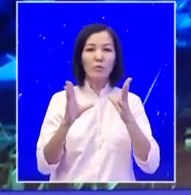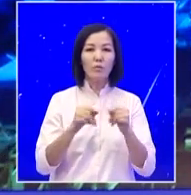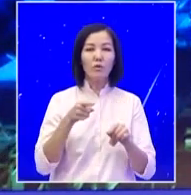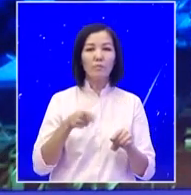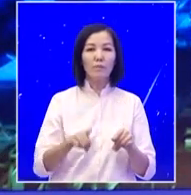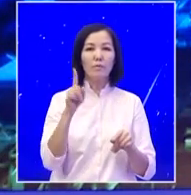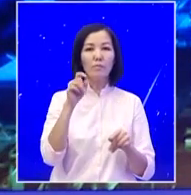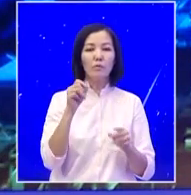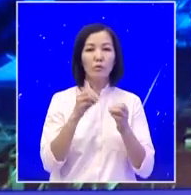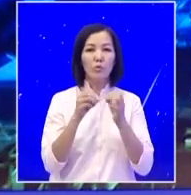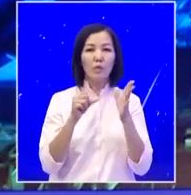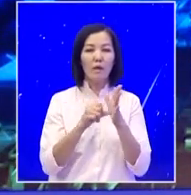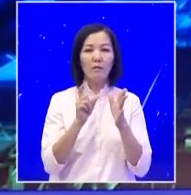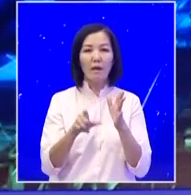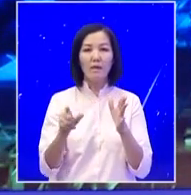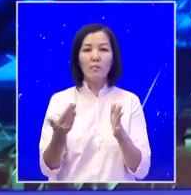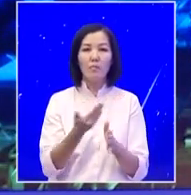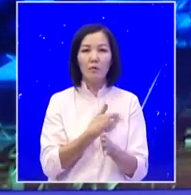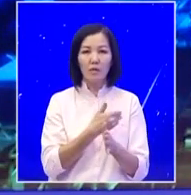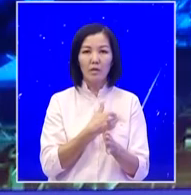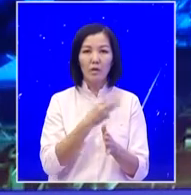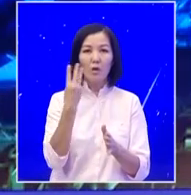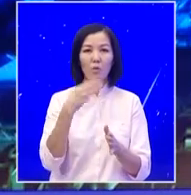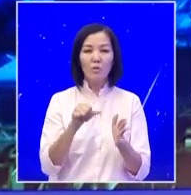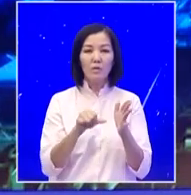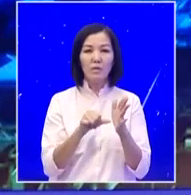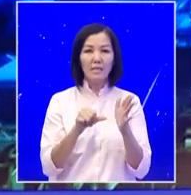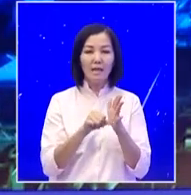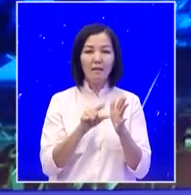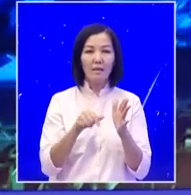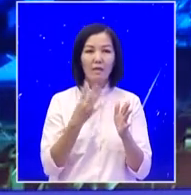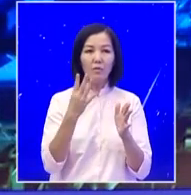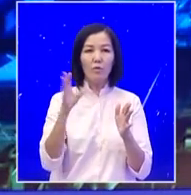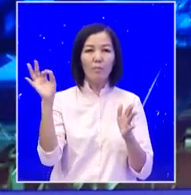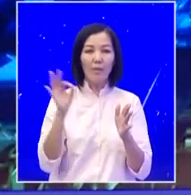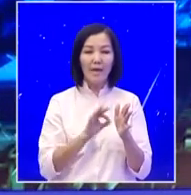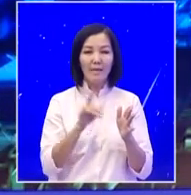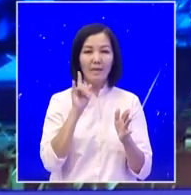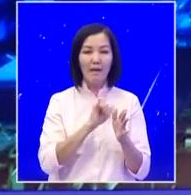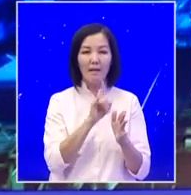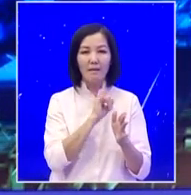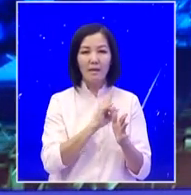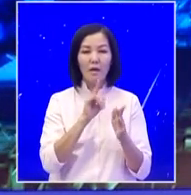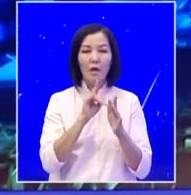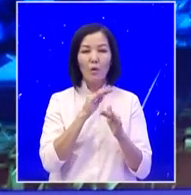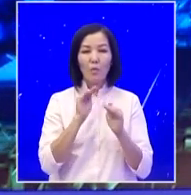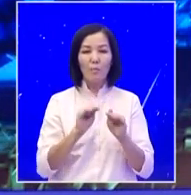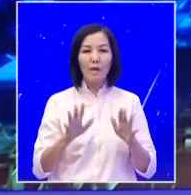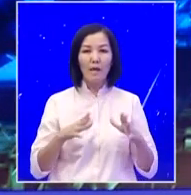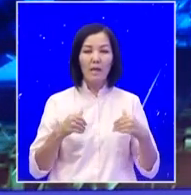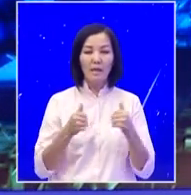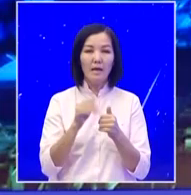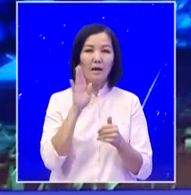үміткер өтініш берген. Олардың 36,4% әйелдер. Қатарында көпбалалы аналар да бар, ал жастардың